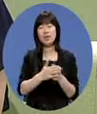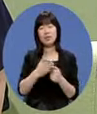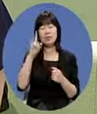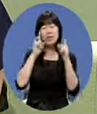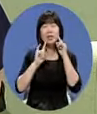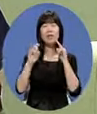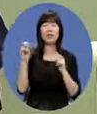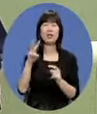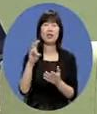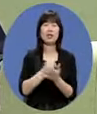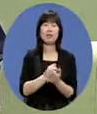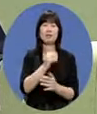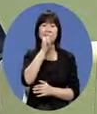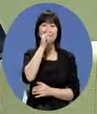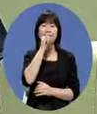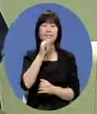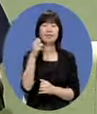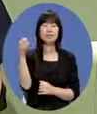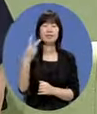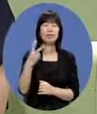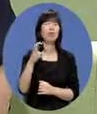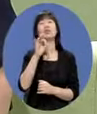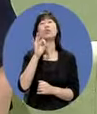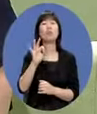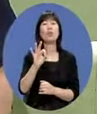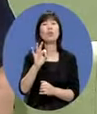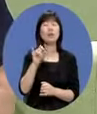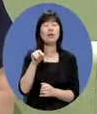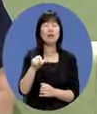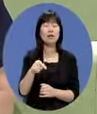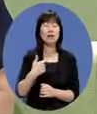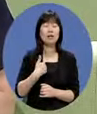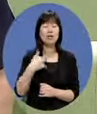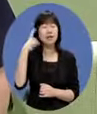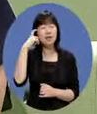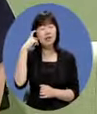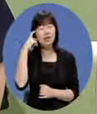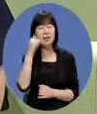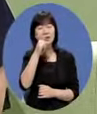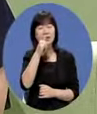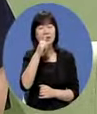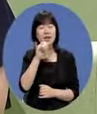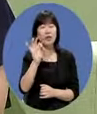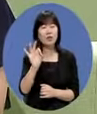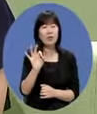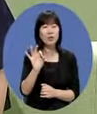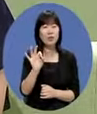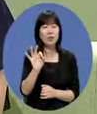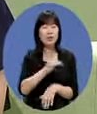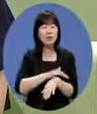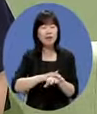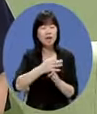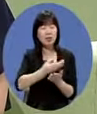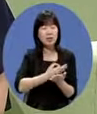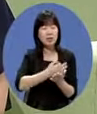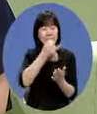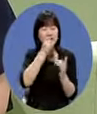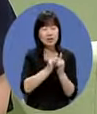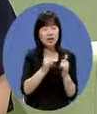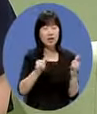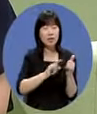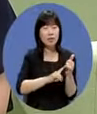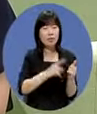네. 상처들을 또 가질 수가 있어요. 네네. 그리고 돈이라고 하는 거는 저는 이렇게 생각하거든요. 돈을 잘 벌 수 있는